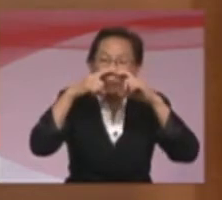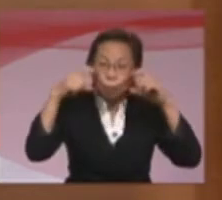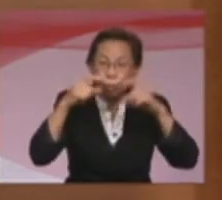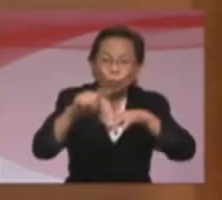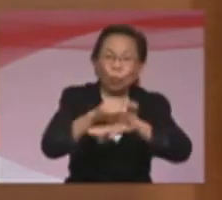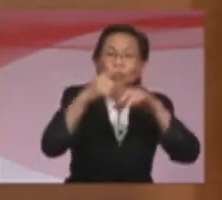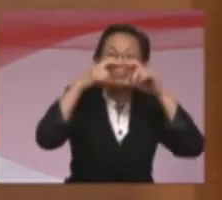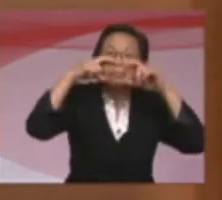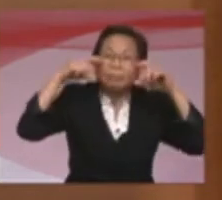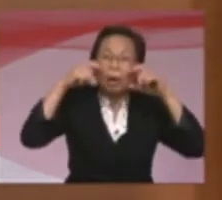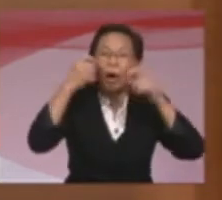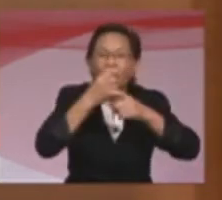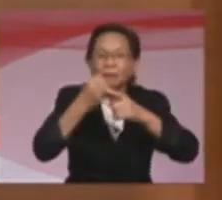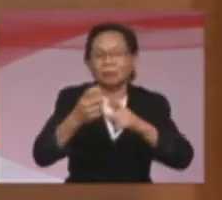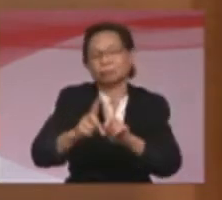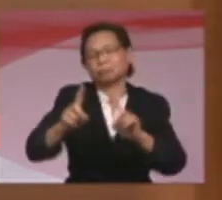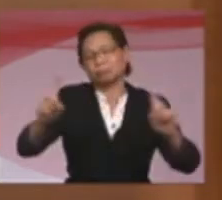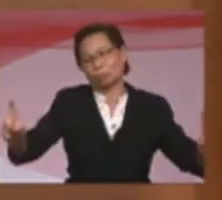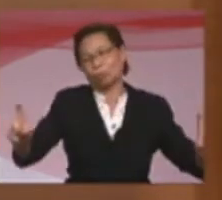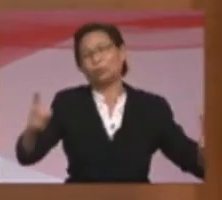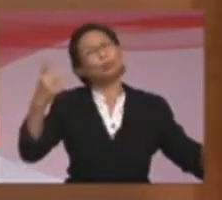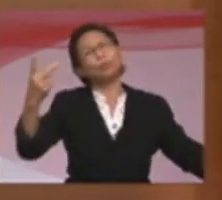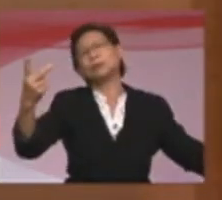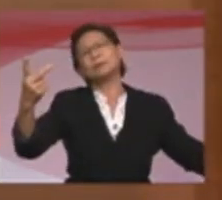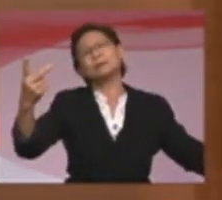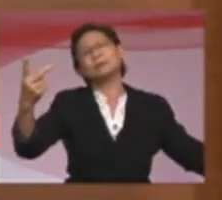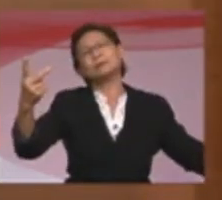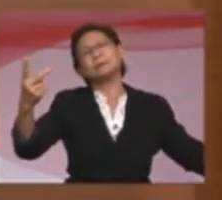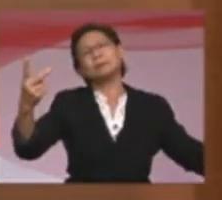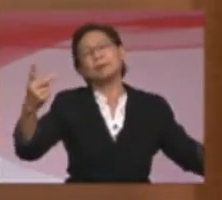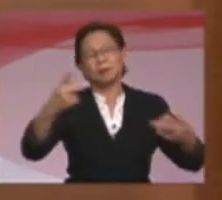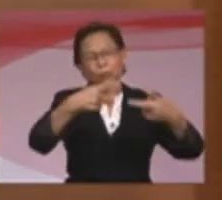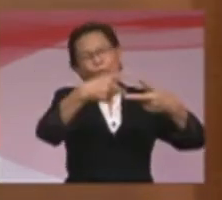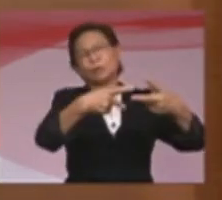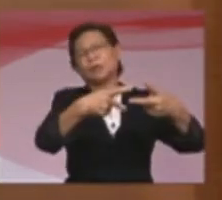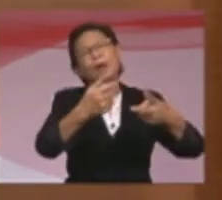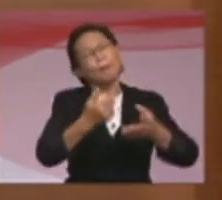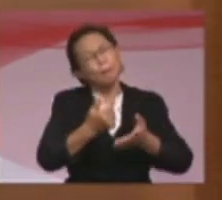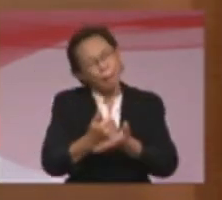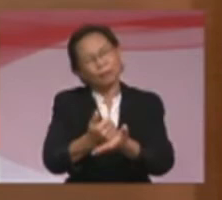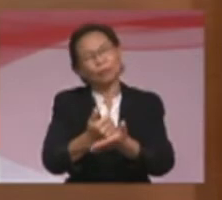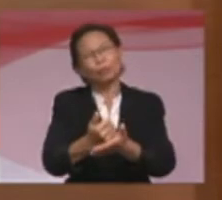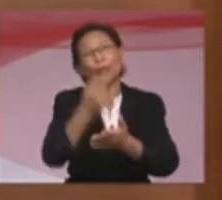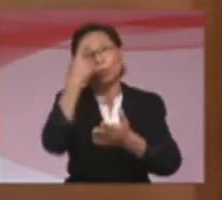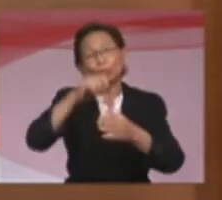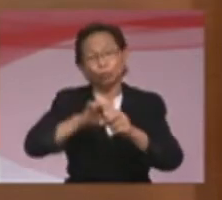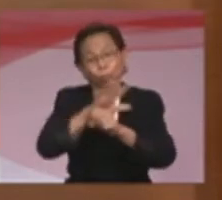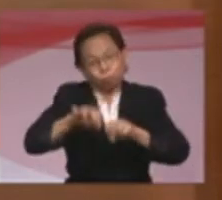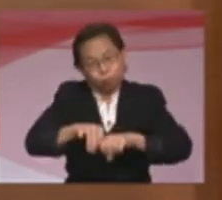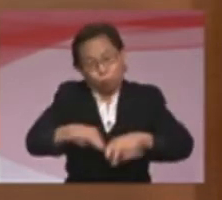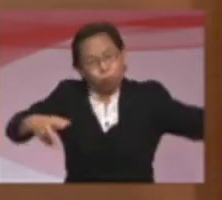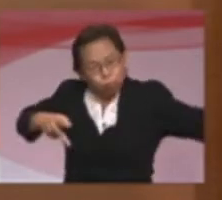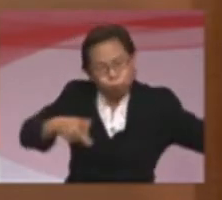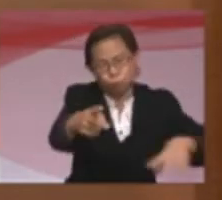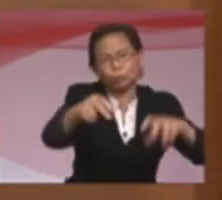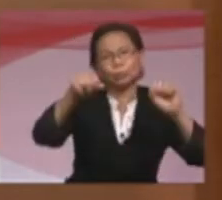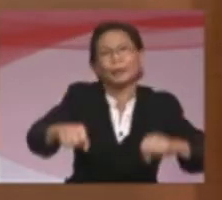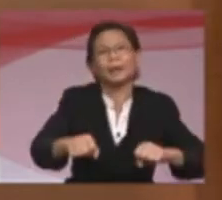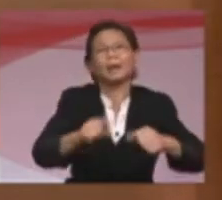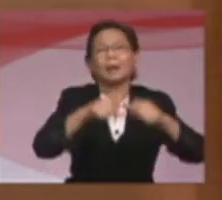ataupun melakukan penjarakan sosial. 2 perkara ini sangat membantu untuk memutuskan rantaian COVID-19